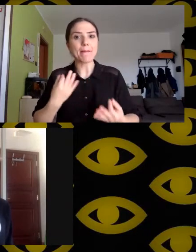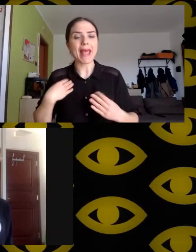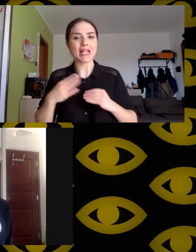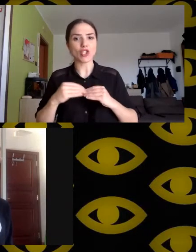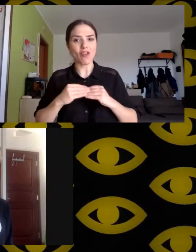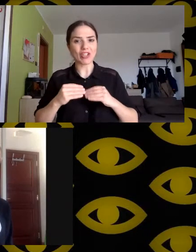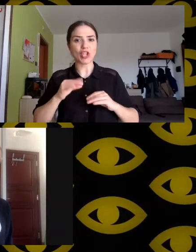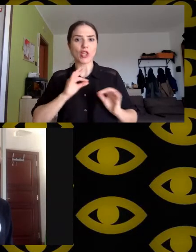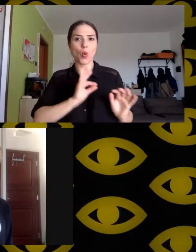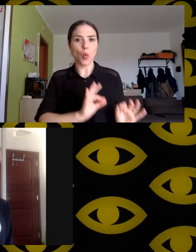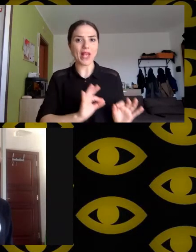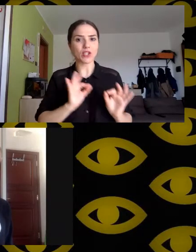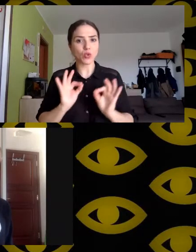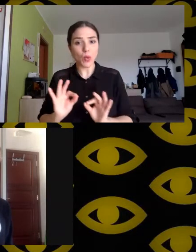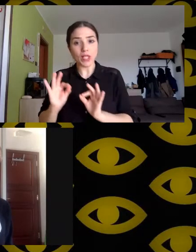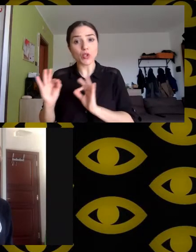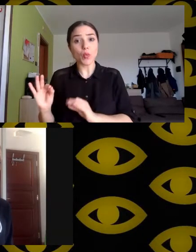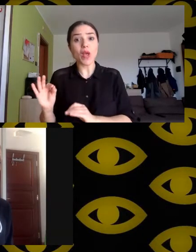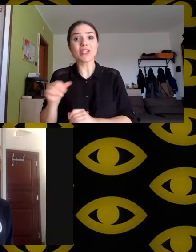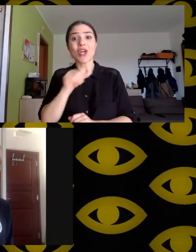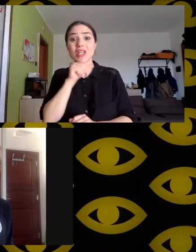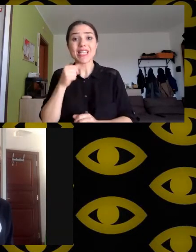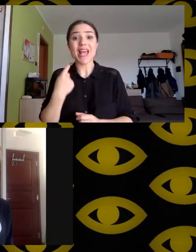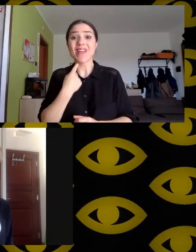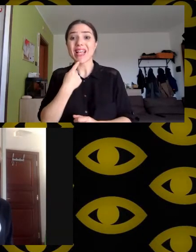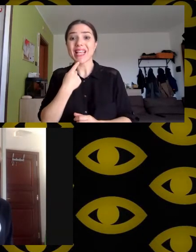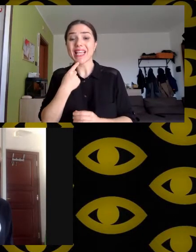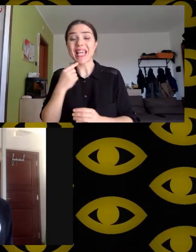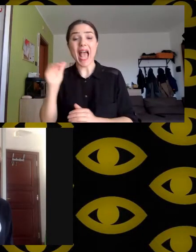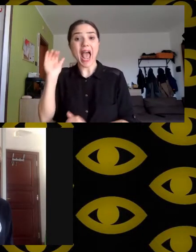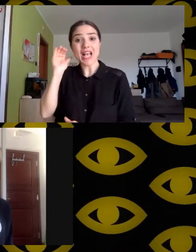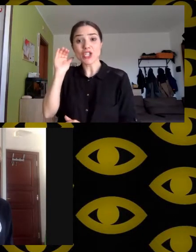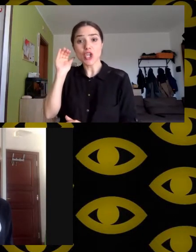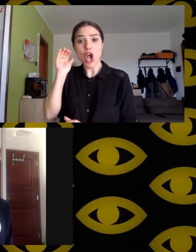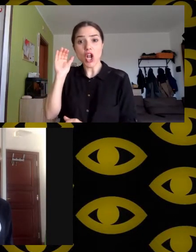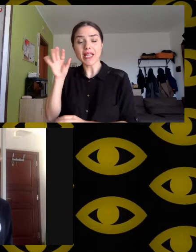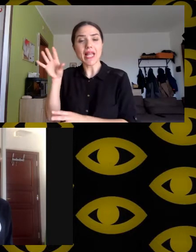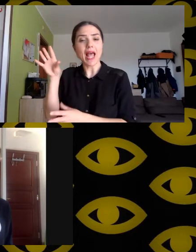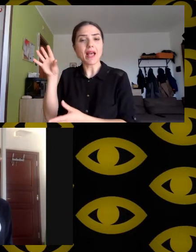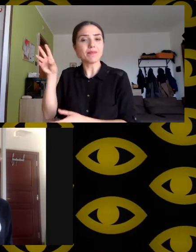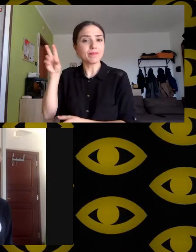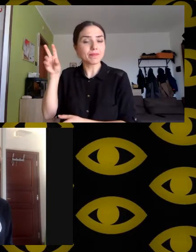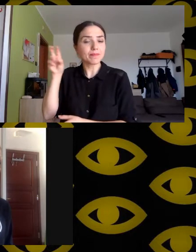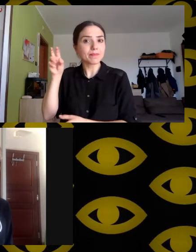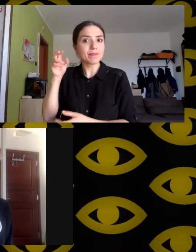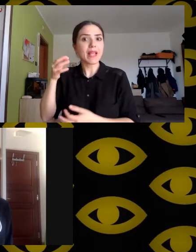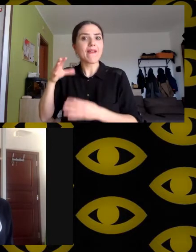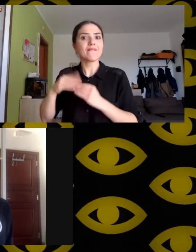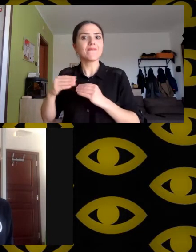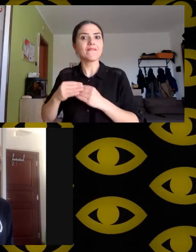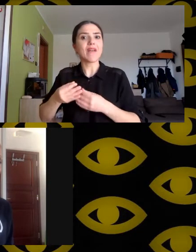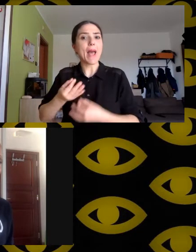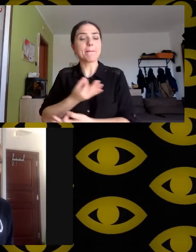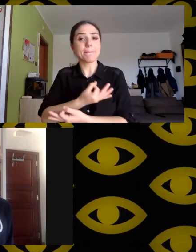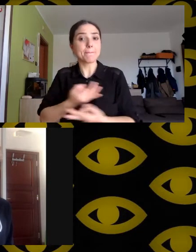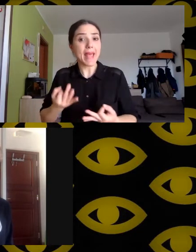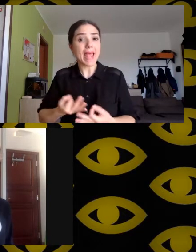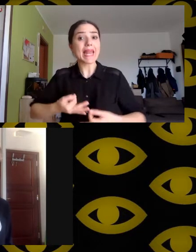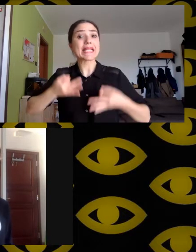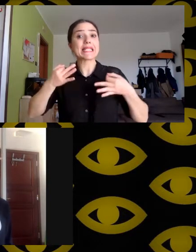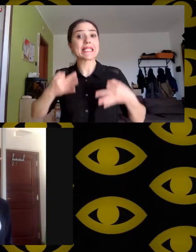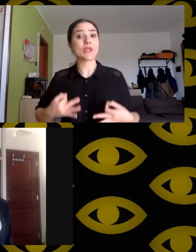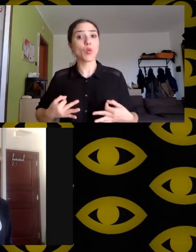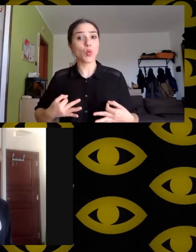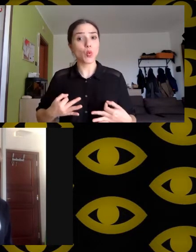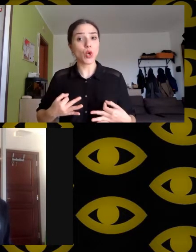facendo permette a chi lo ascolta di eseguirlo alla perfezione, ma soprattutto in sicurezza, senza farsi del